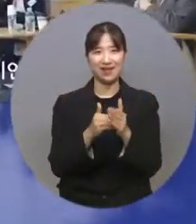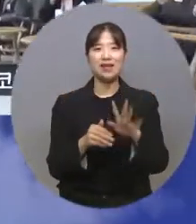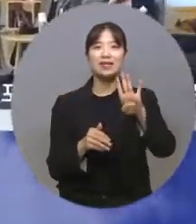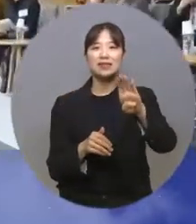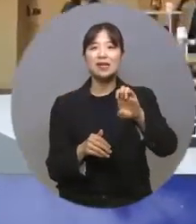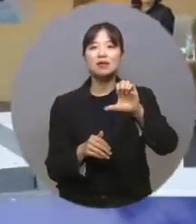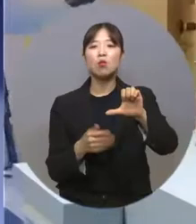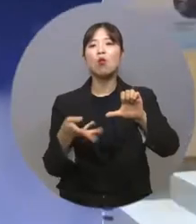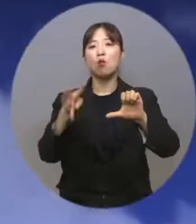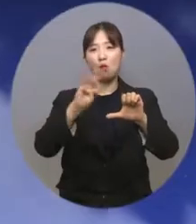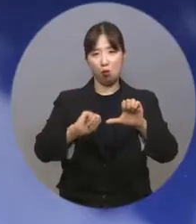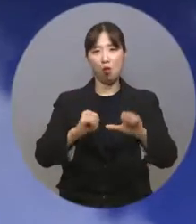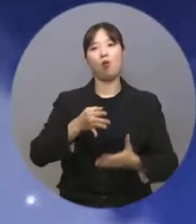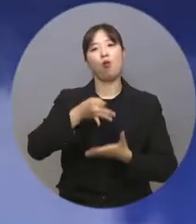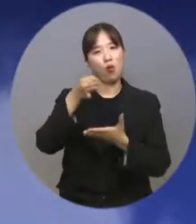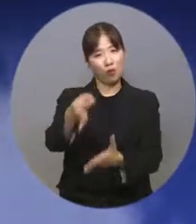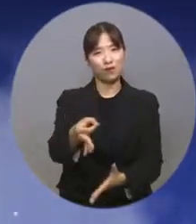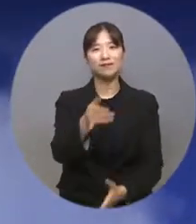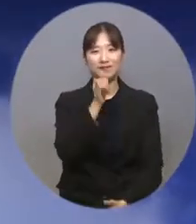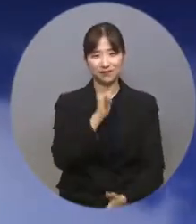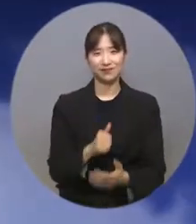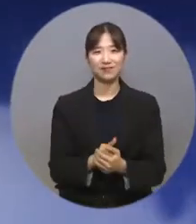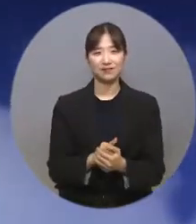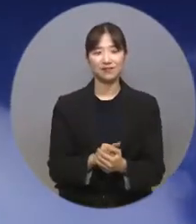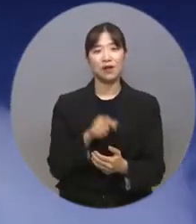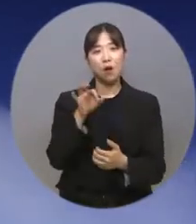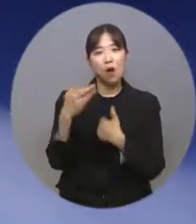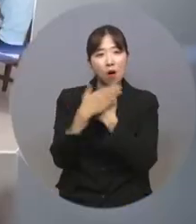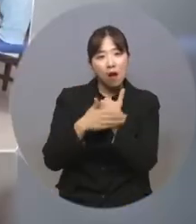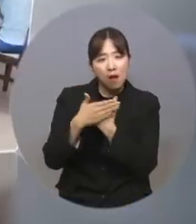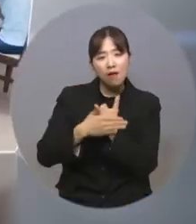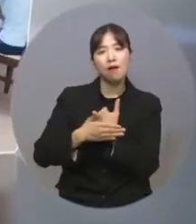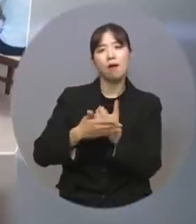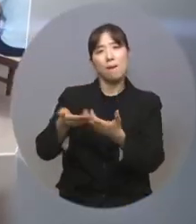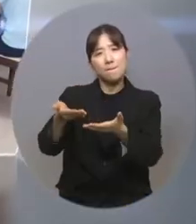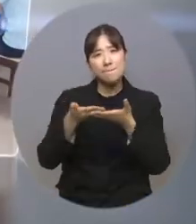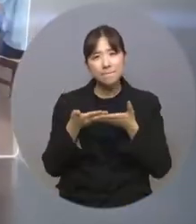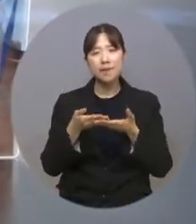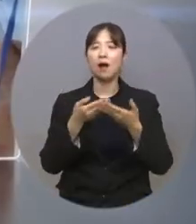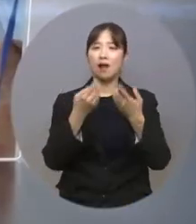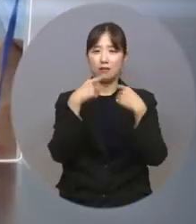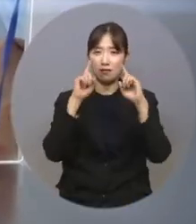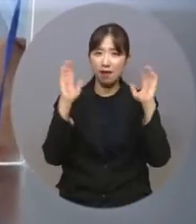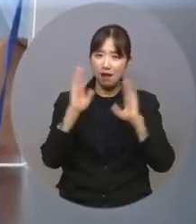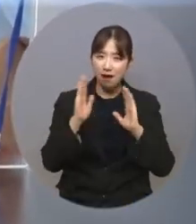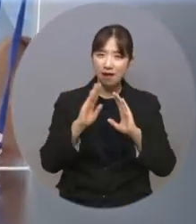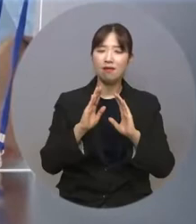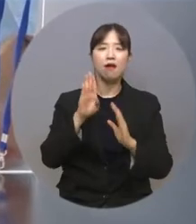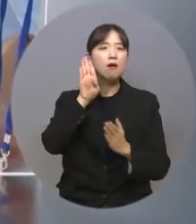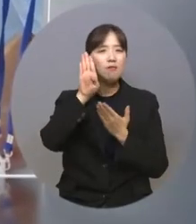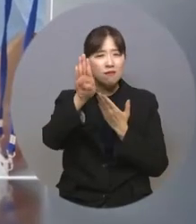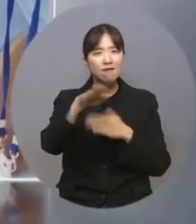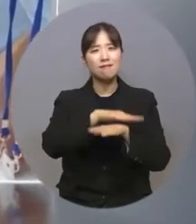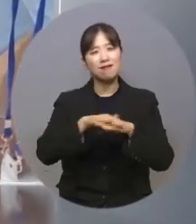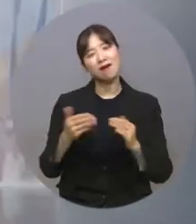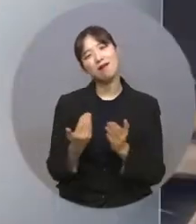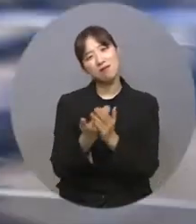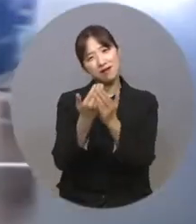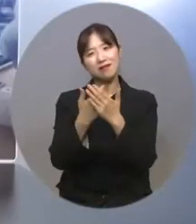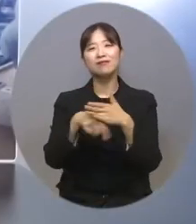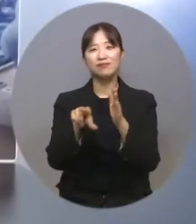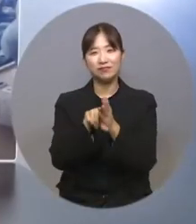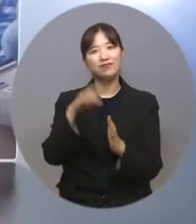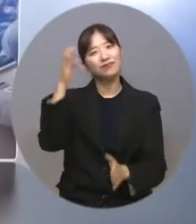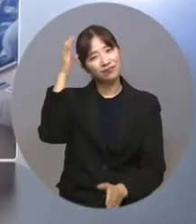원의 장학금을 지급했습니다 작금에 택을 지원받은 지역의 대학생들이 건강한 미래 인재로 성장할 수 있기를